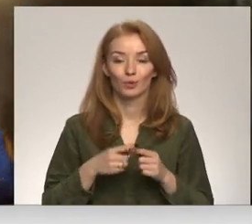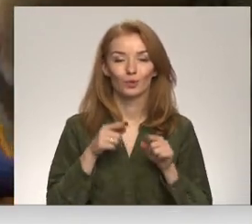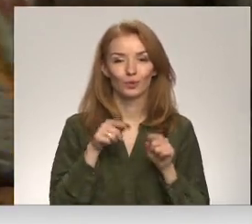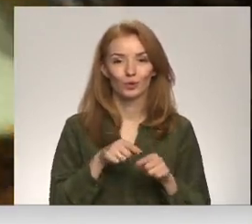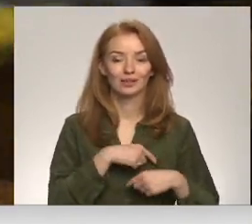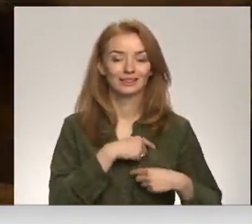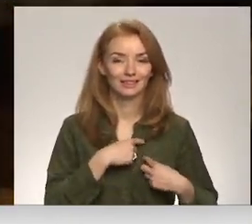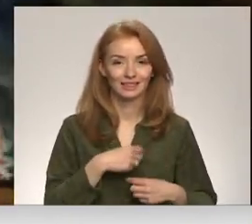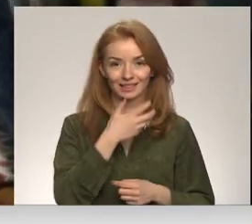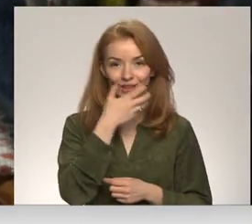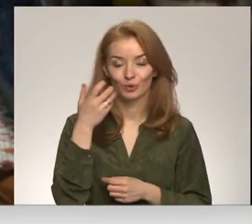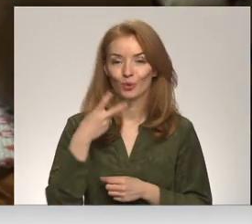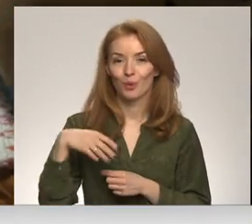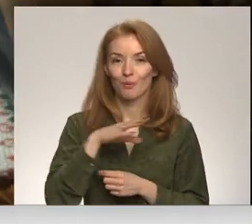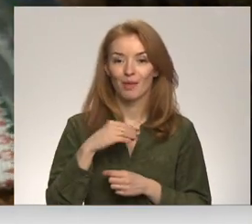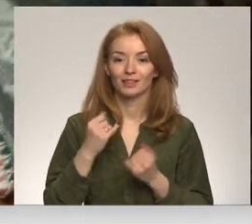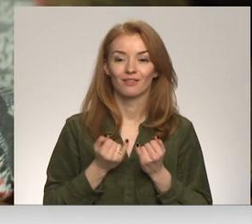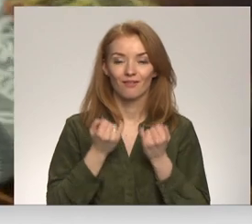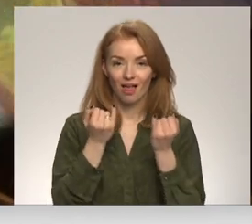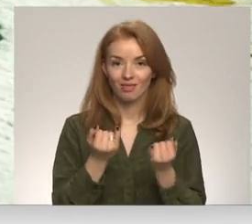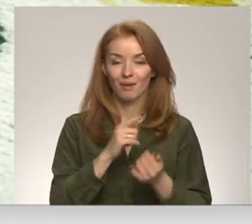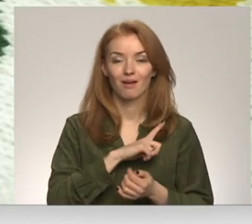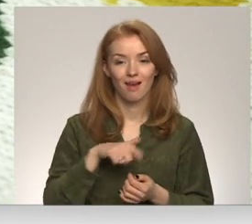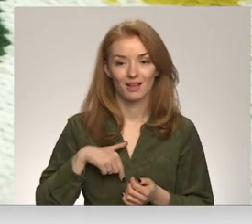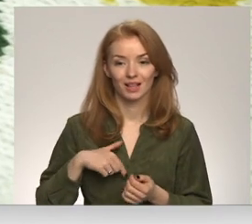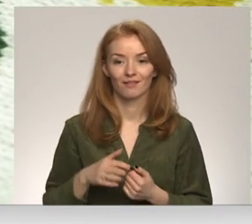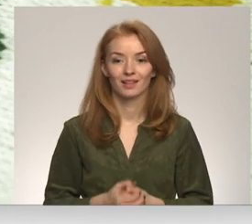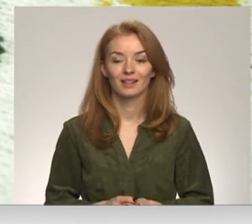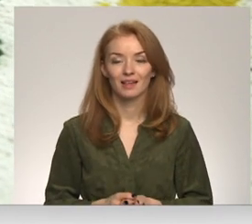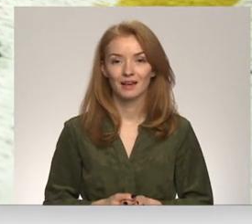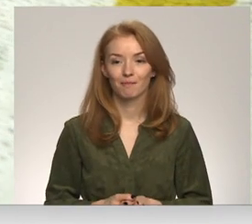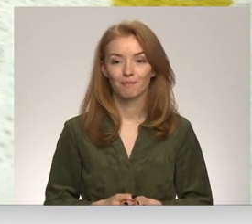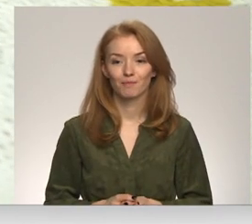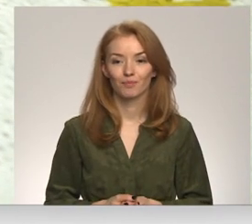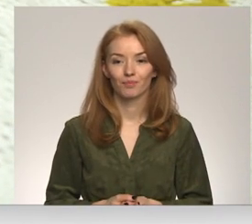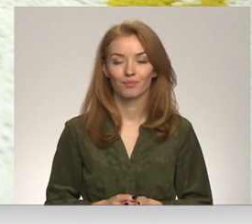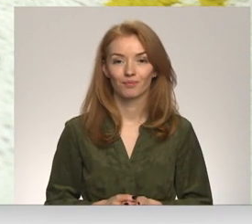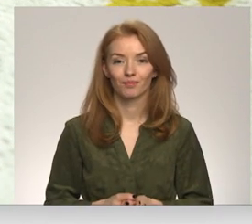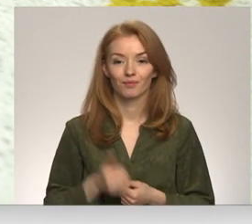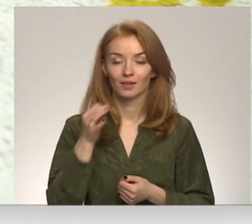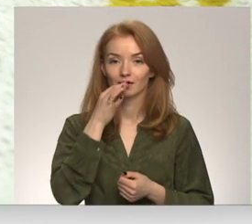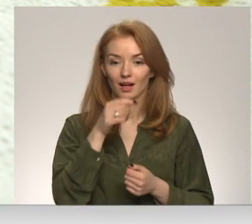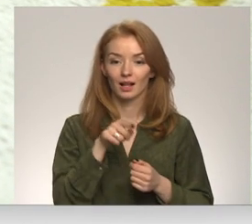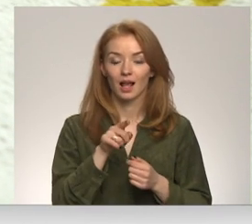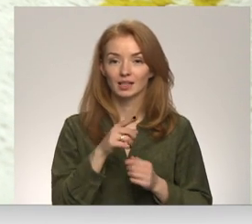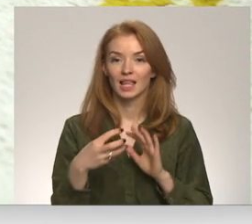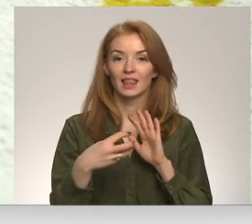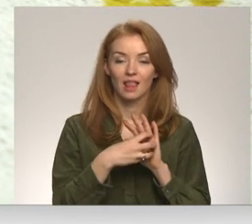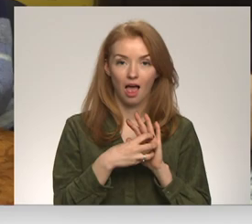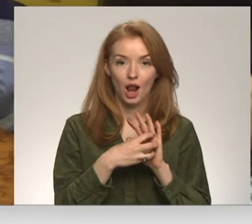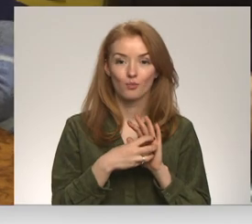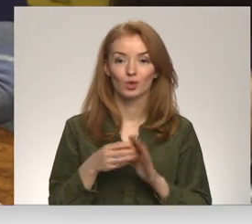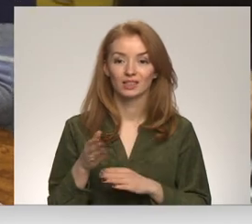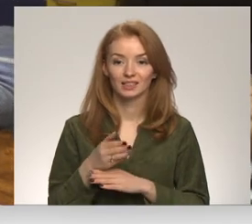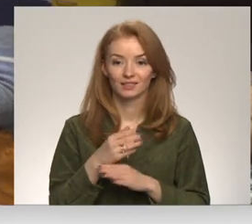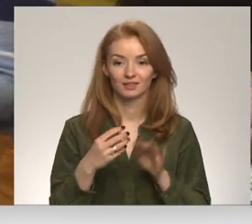sirds siltumu, ko mēs visu veltam Latvijai. Mēs esam Mārcienas ģerboni. Zeus zīvi, pavēri,